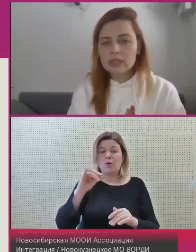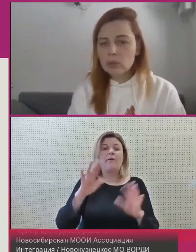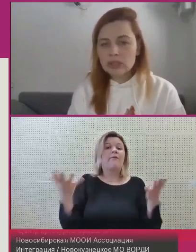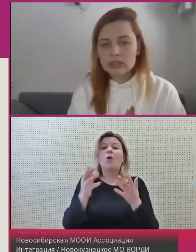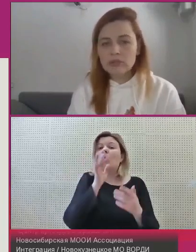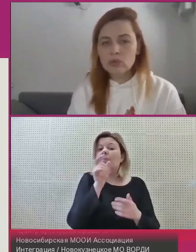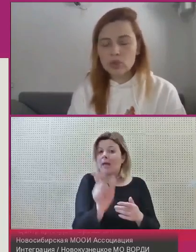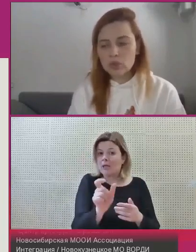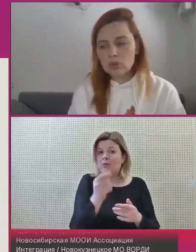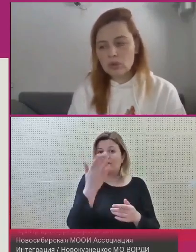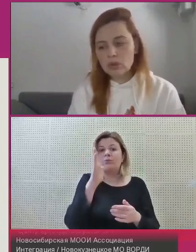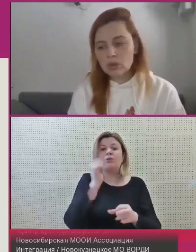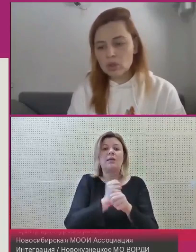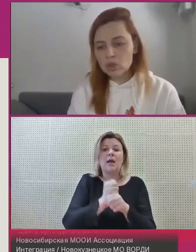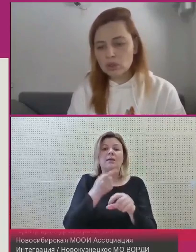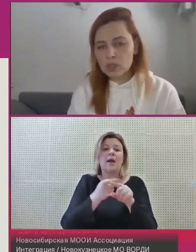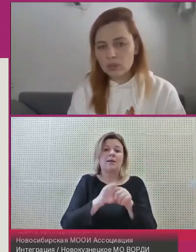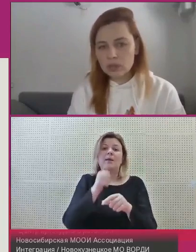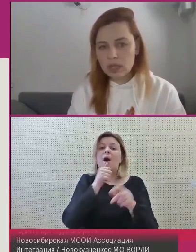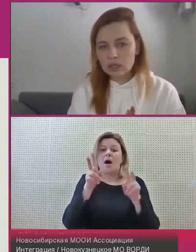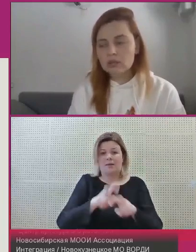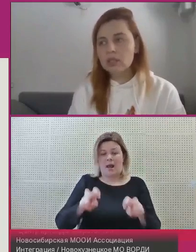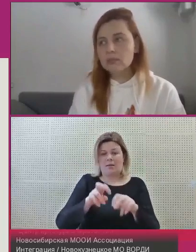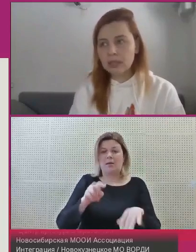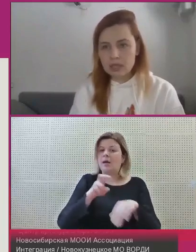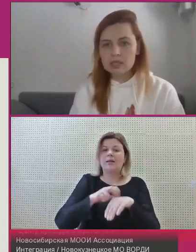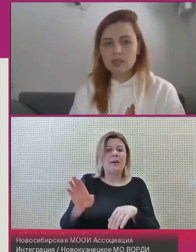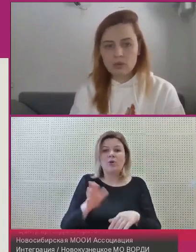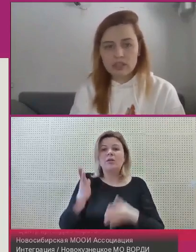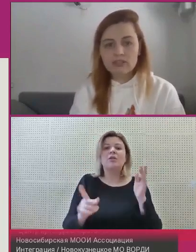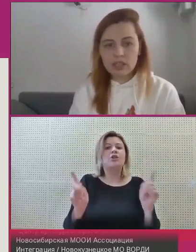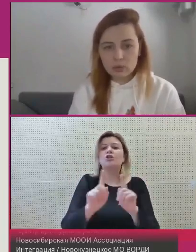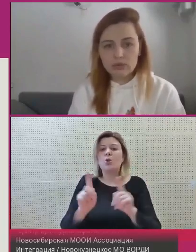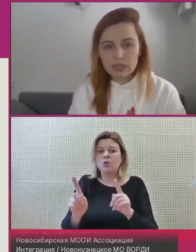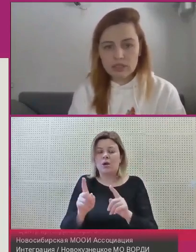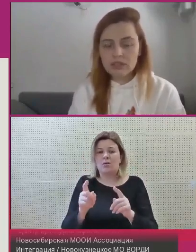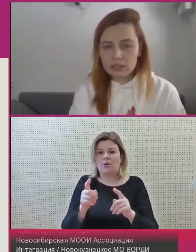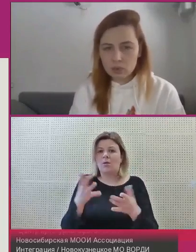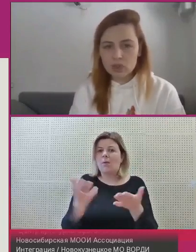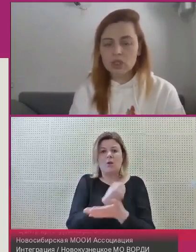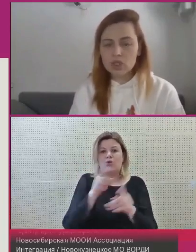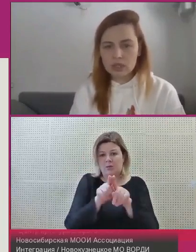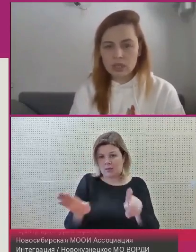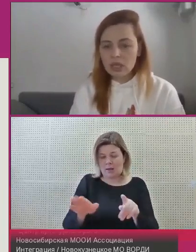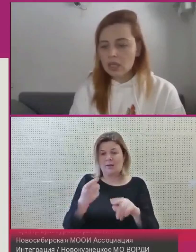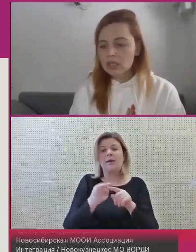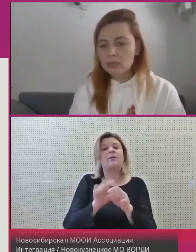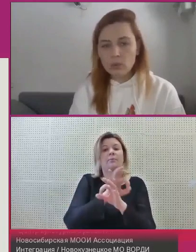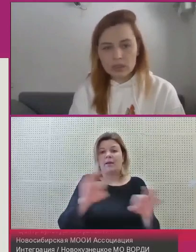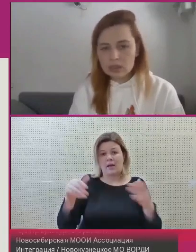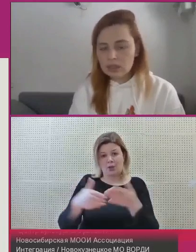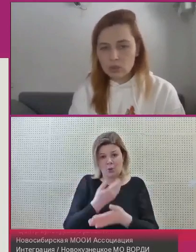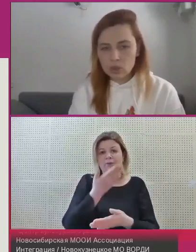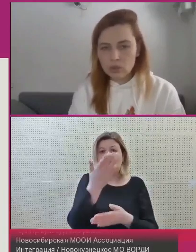И не бойтесь того, что что-то пошло не так. Это прекрасная новость, вы это увидели, вы это можете решить. И